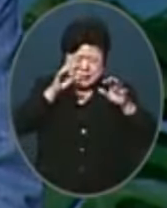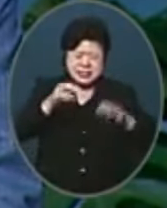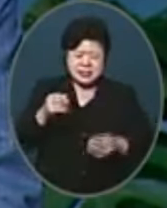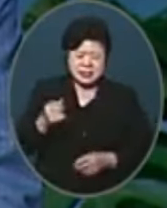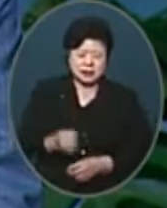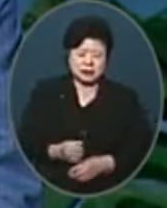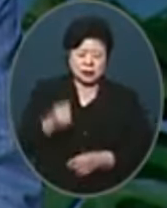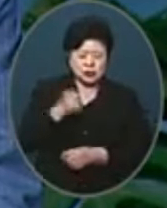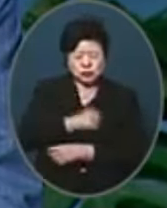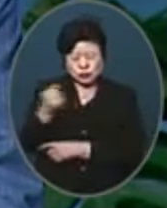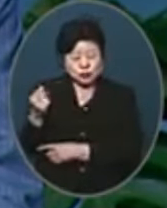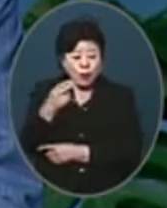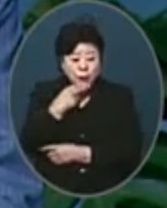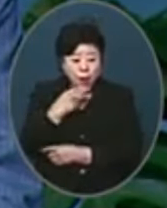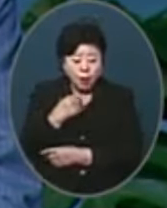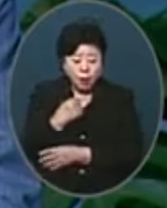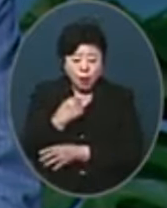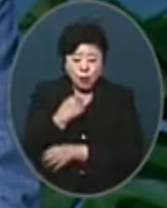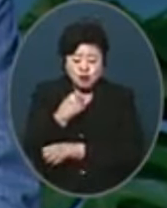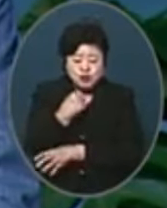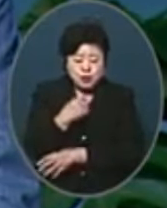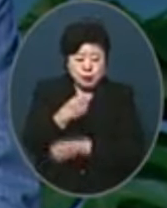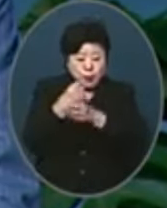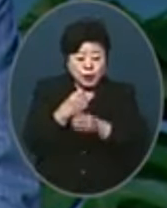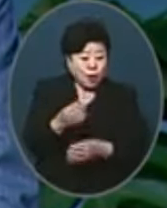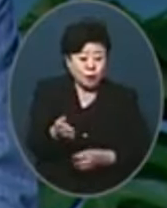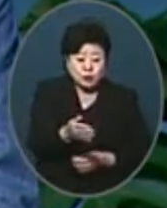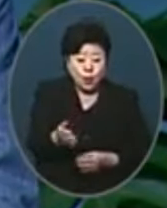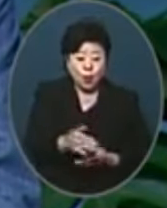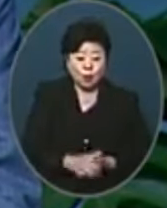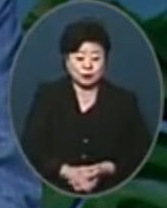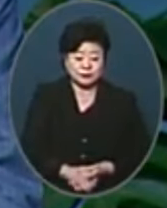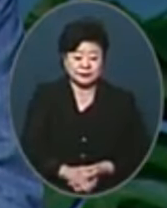불어도 까딱 없어요.